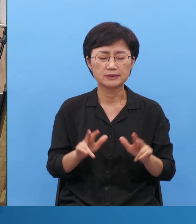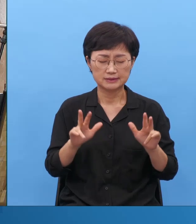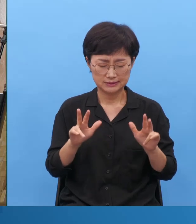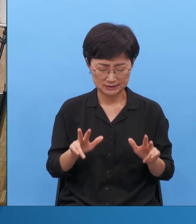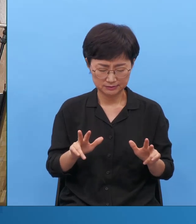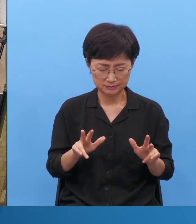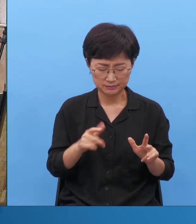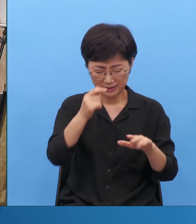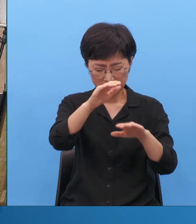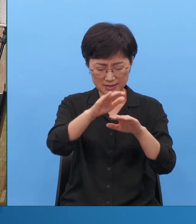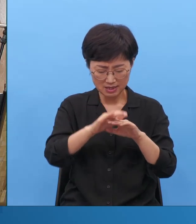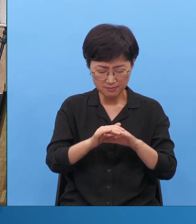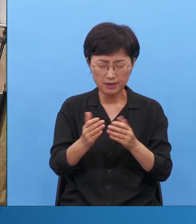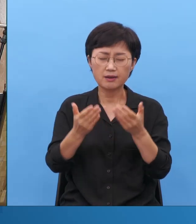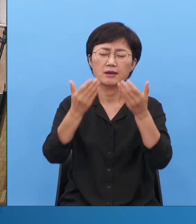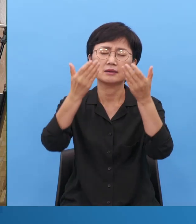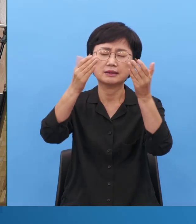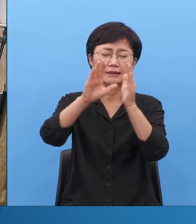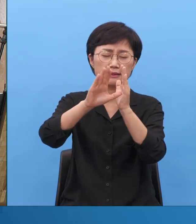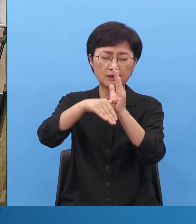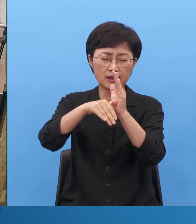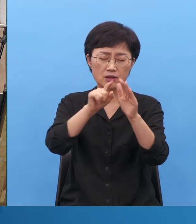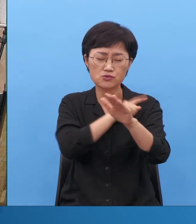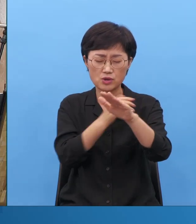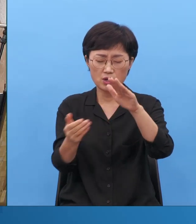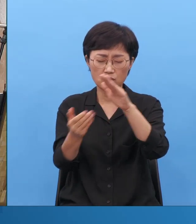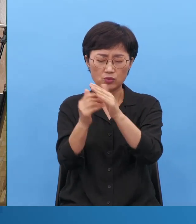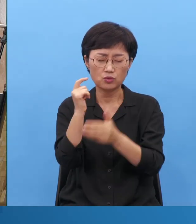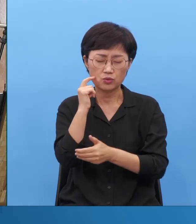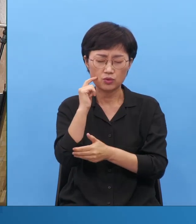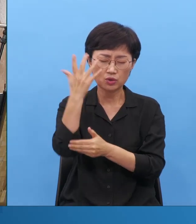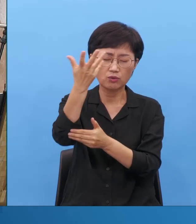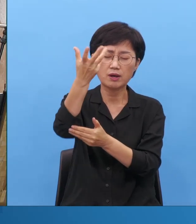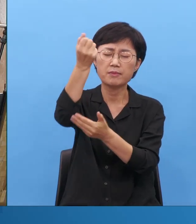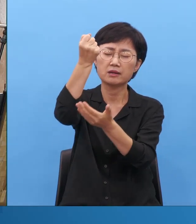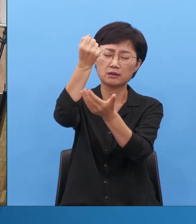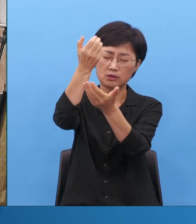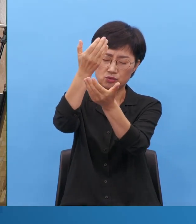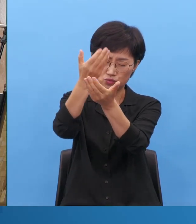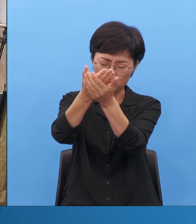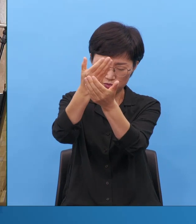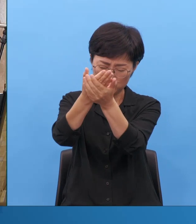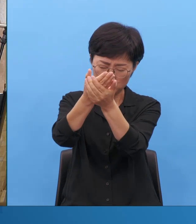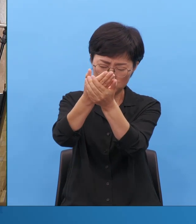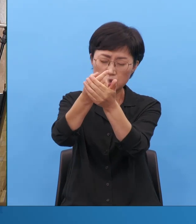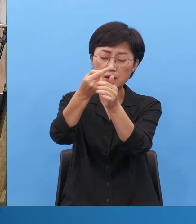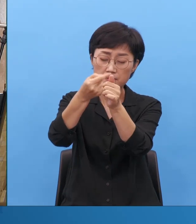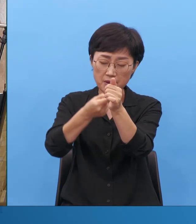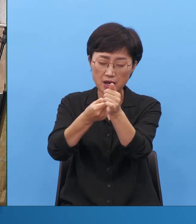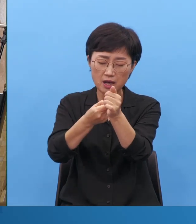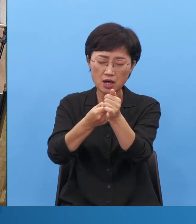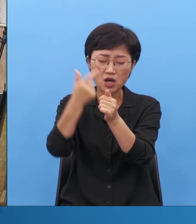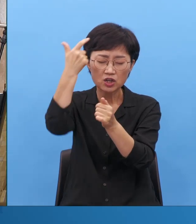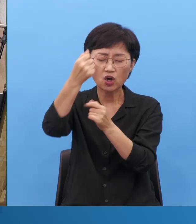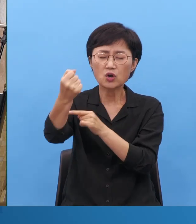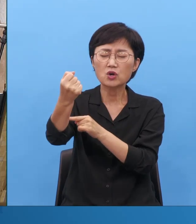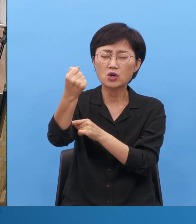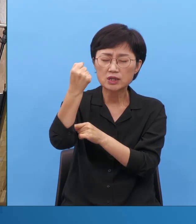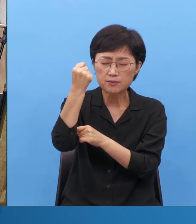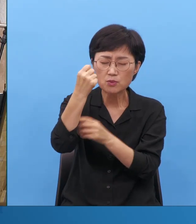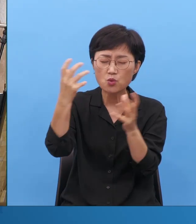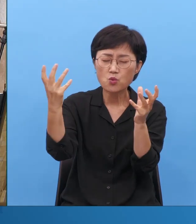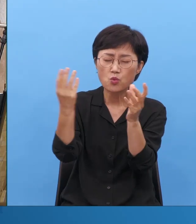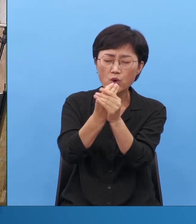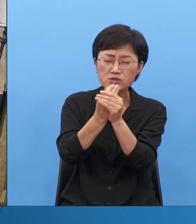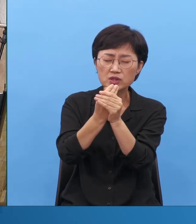예배를 통해 하나님이 최고 영광을 받으시고 하나님이 주시는 영적인 세임과 완전하신 그리스도 언약 붙잡는 시간